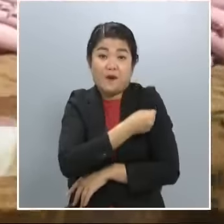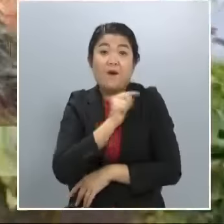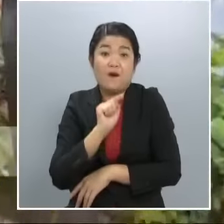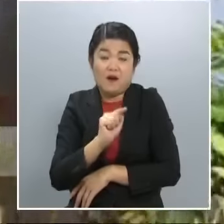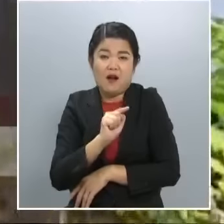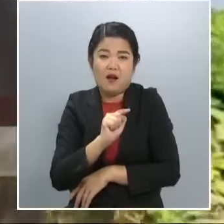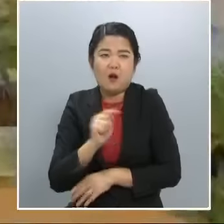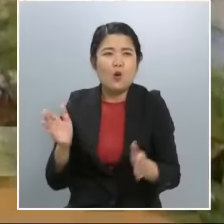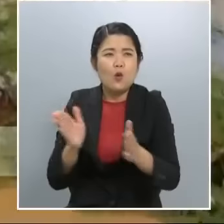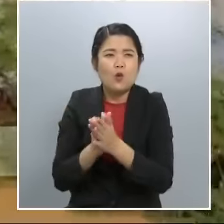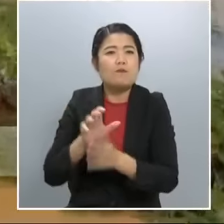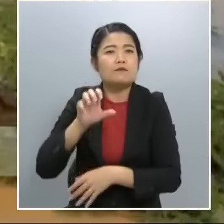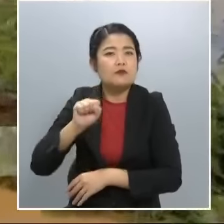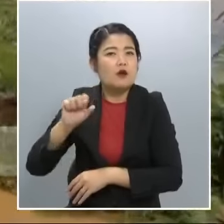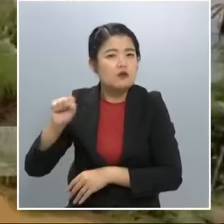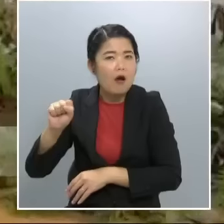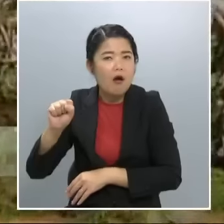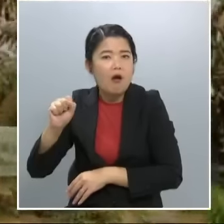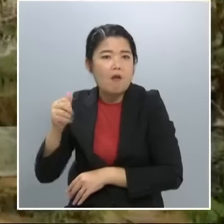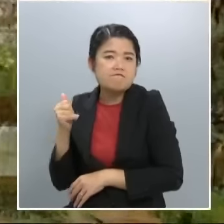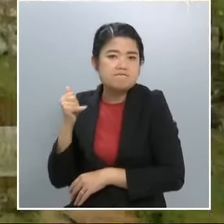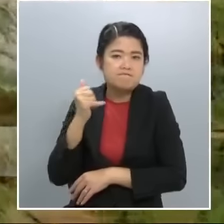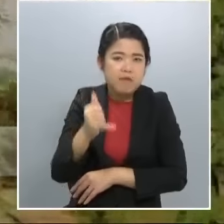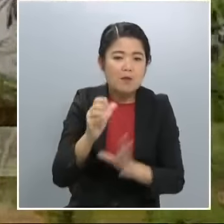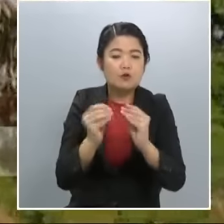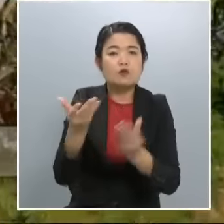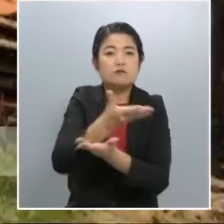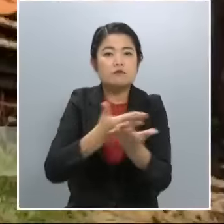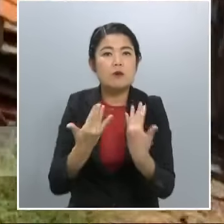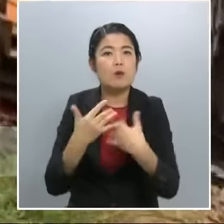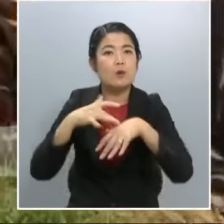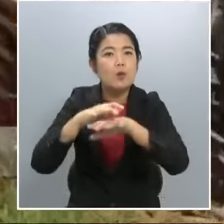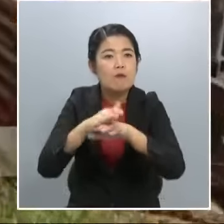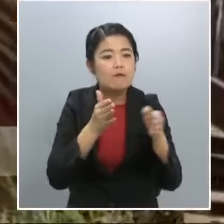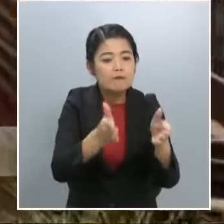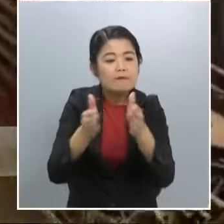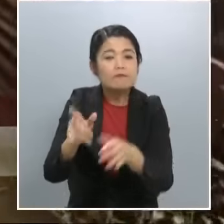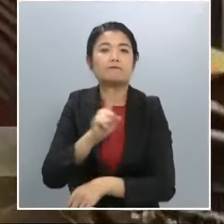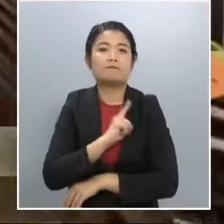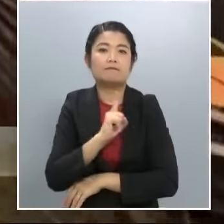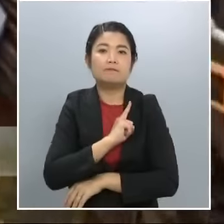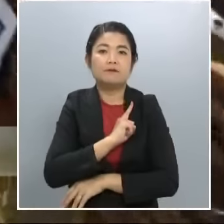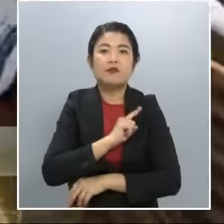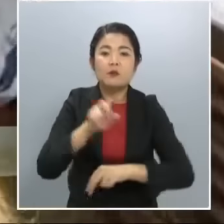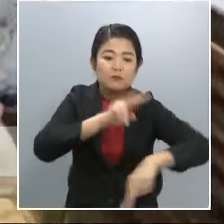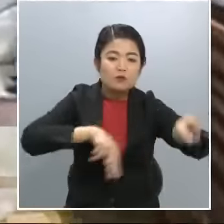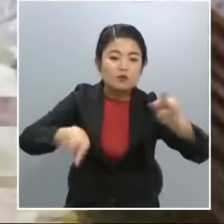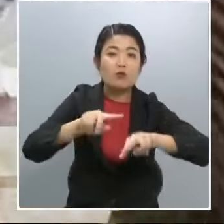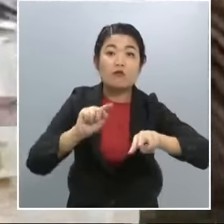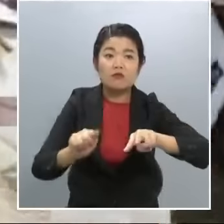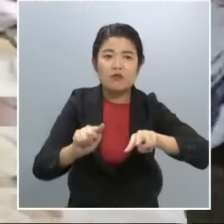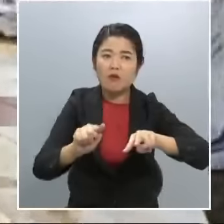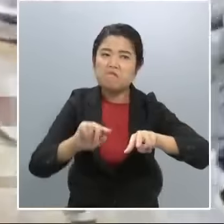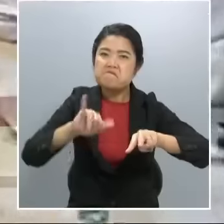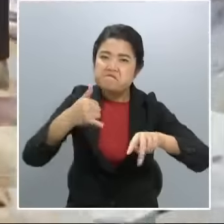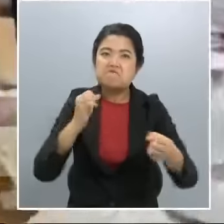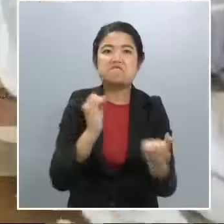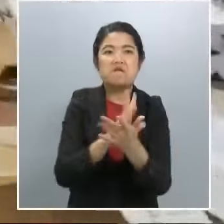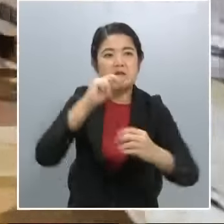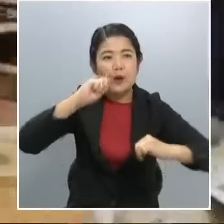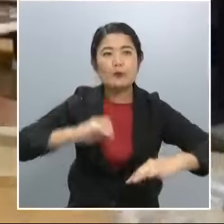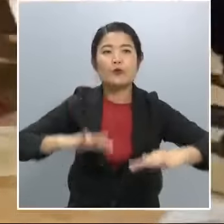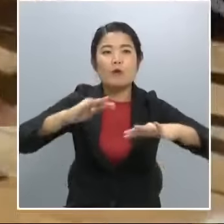สุโขทัยติดตามสถานการณ์น้ำประชุมร่วมกับหน่วยงานที่เกี่ยวข้องไปดูจุดที่เป็นจุดปอรางของสุโขทัยเรา